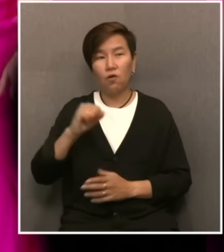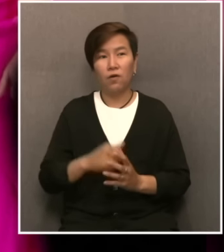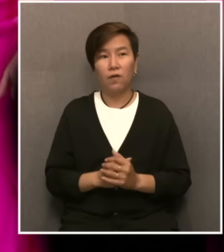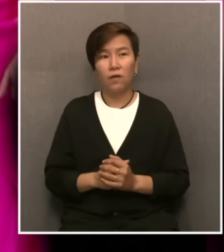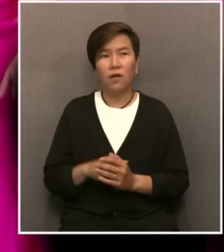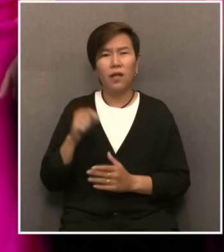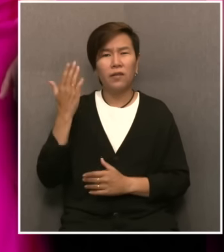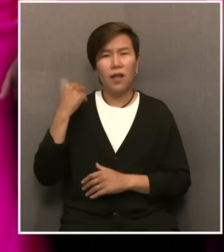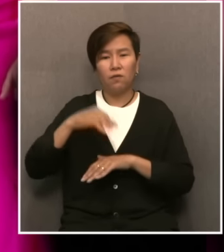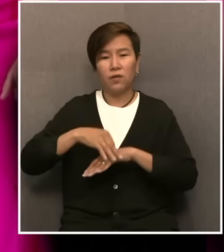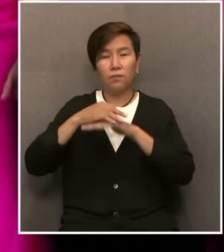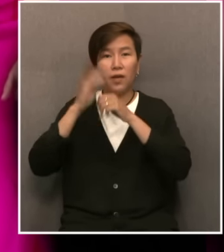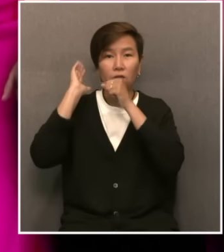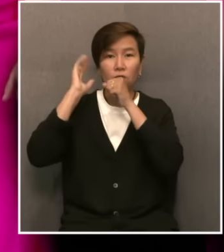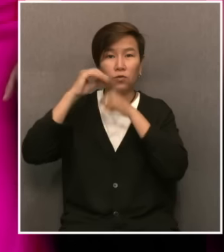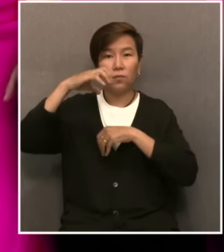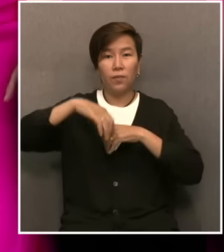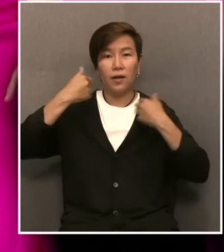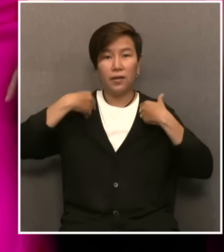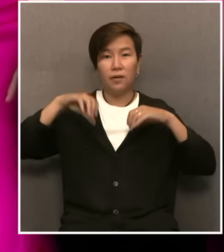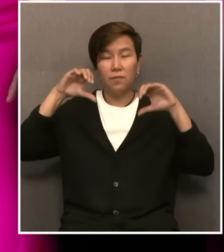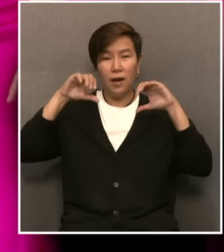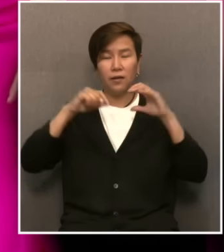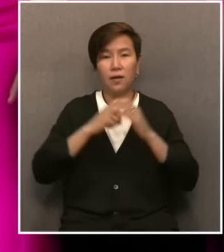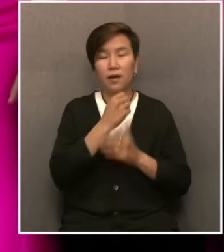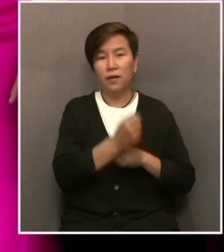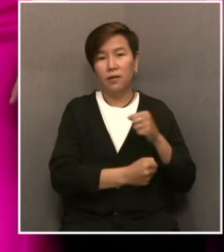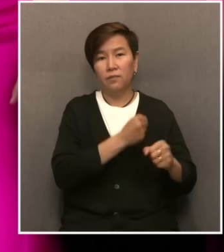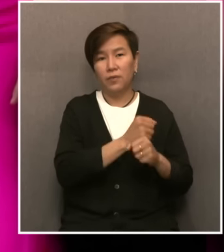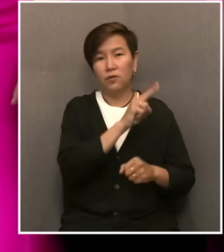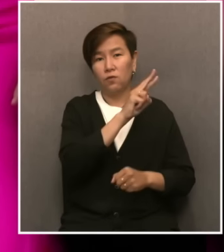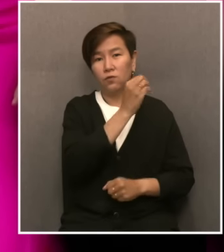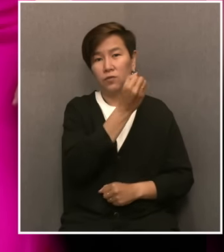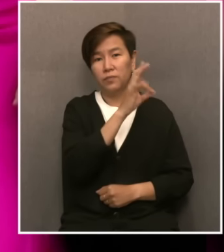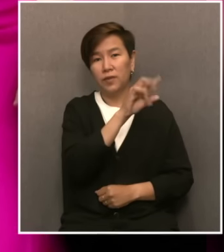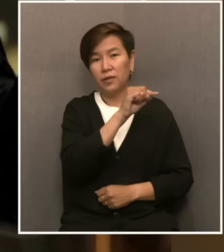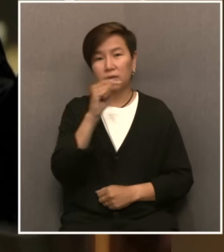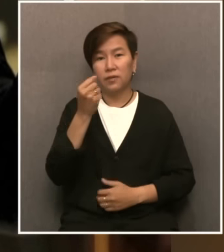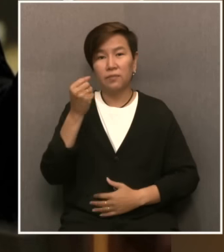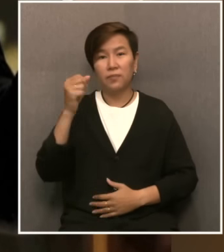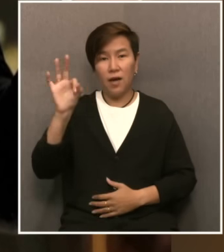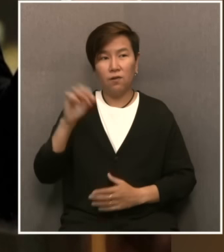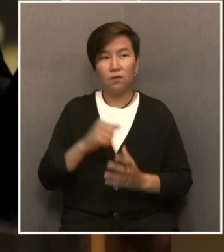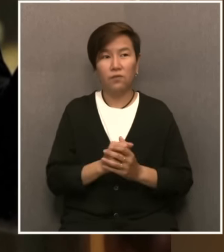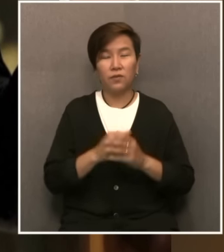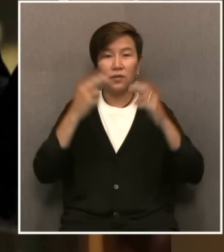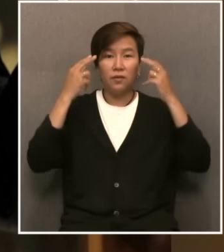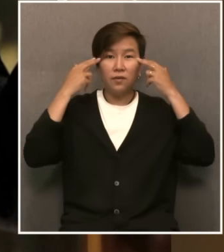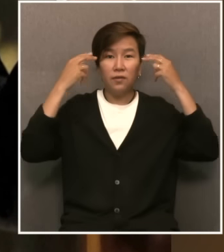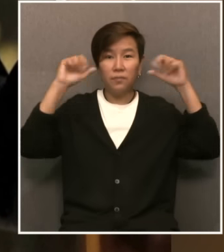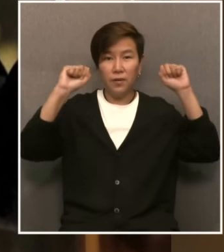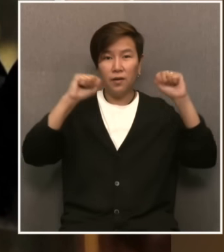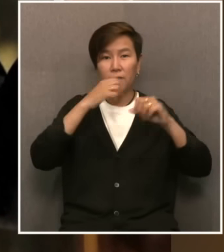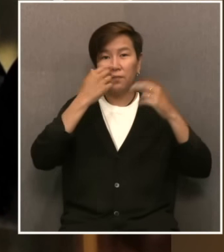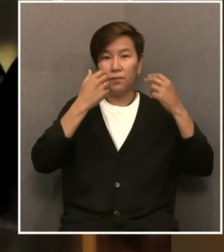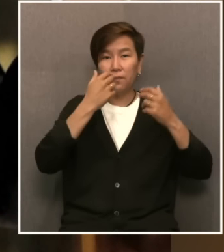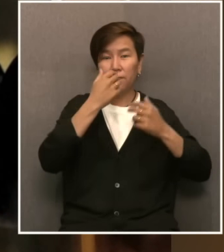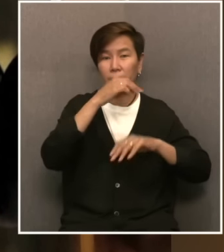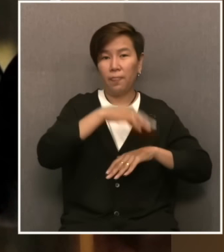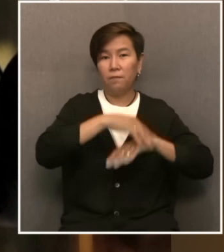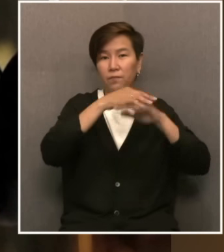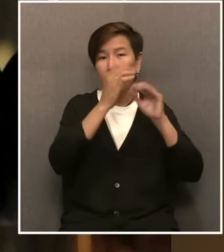ระหว่างปี2017ถึง2019ในสมัยที่โดนัลด์ทรัมป์เป็นประธานาธิบดีสมัยแรกด้วยค่ะ